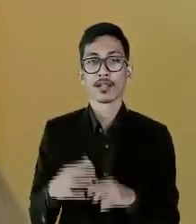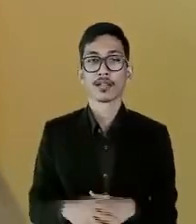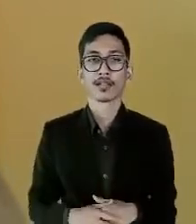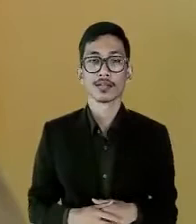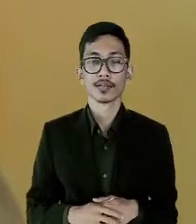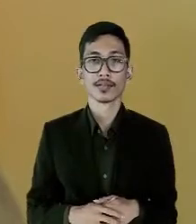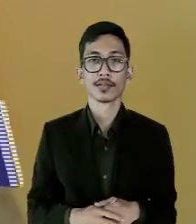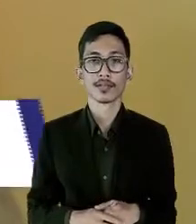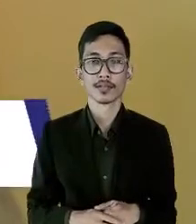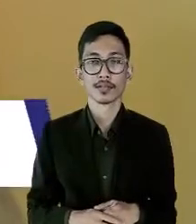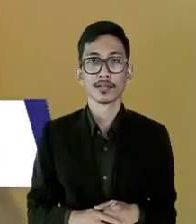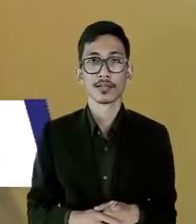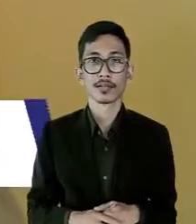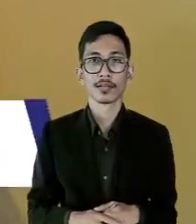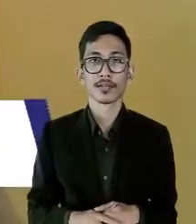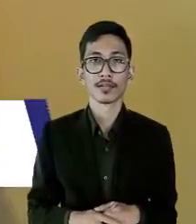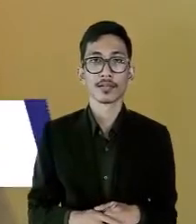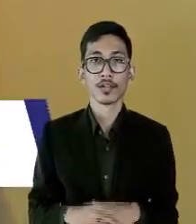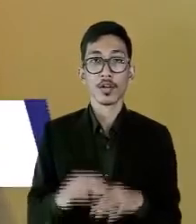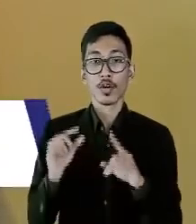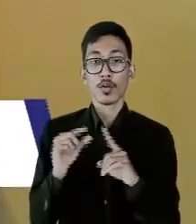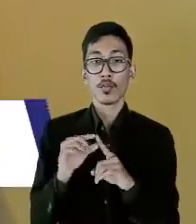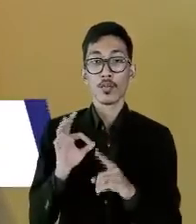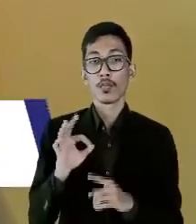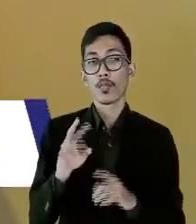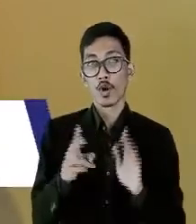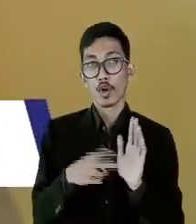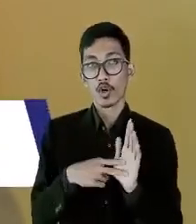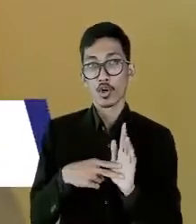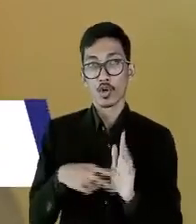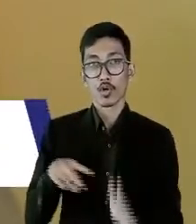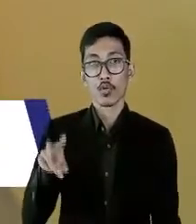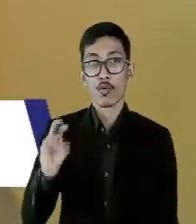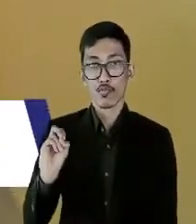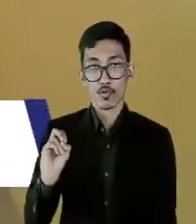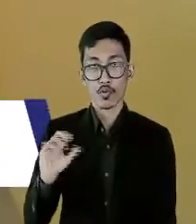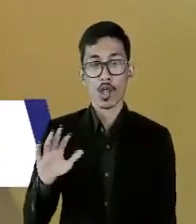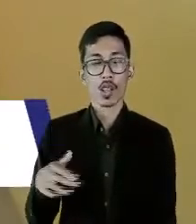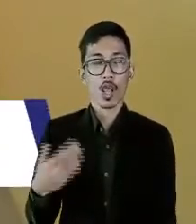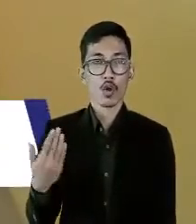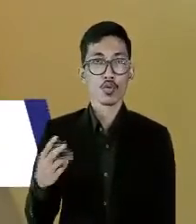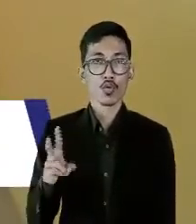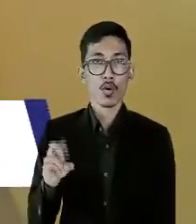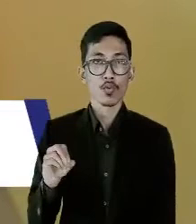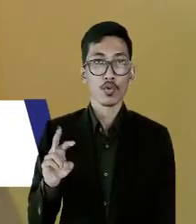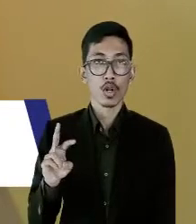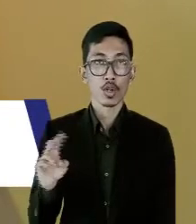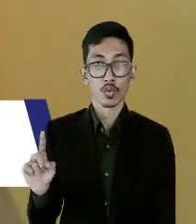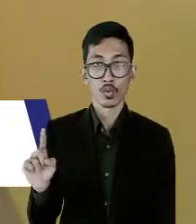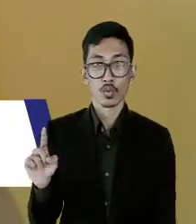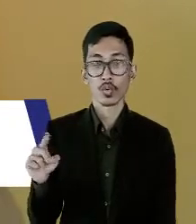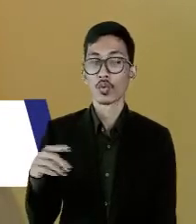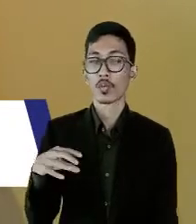Penyelenggaraan Pekan Olahraga Nasional 20 tahun 2021 di Papua,